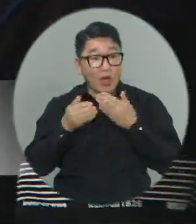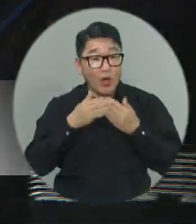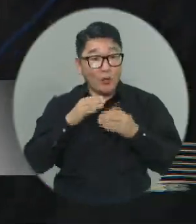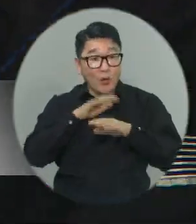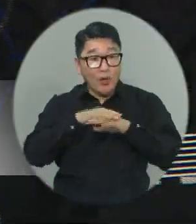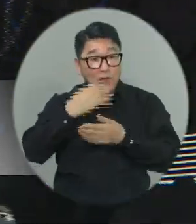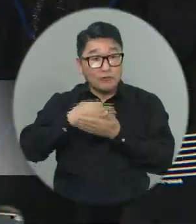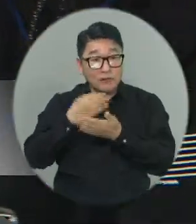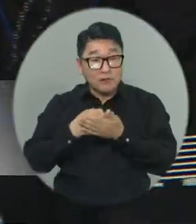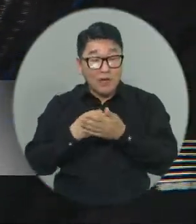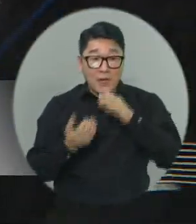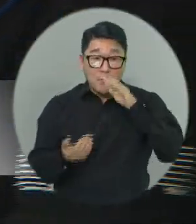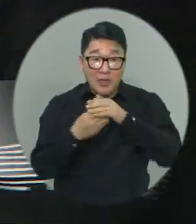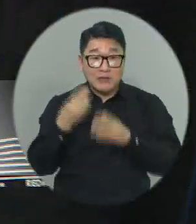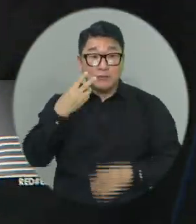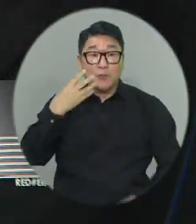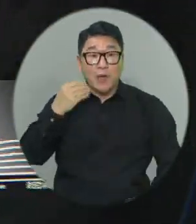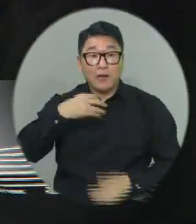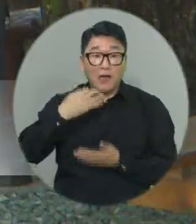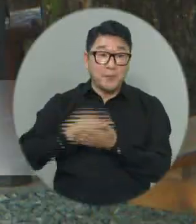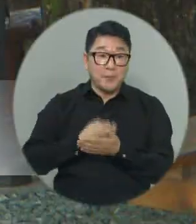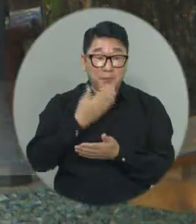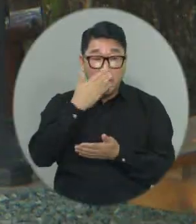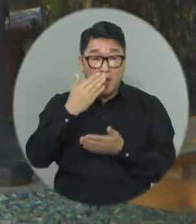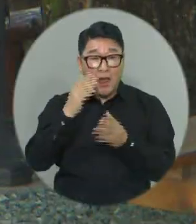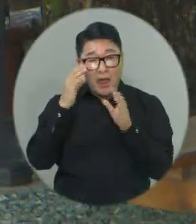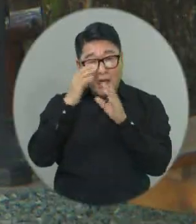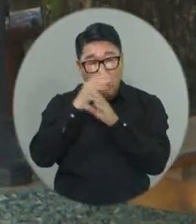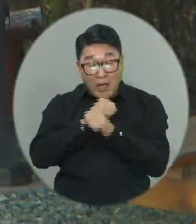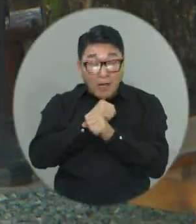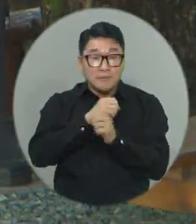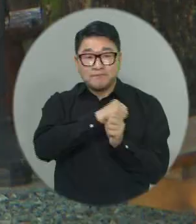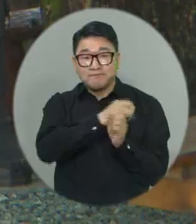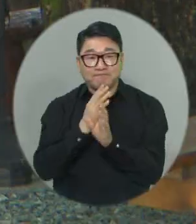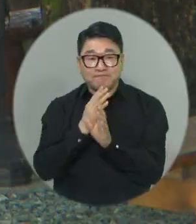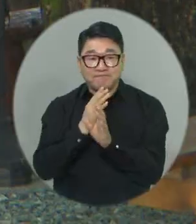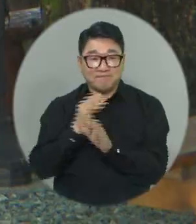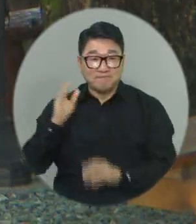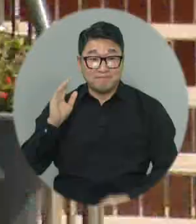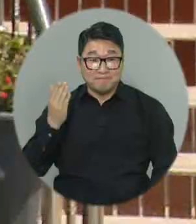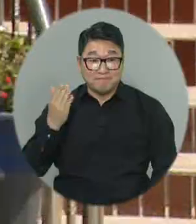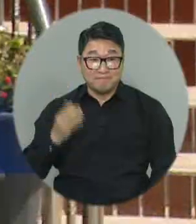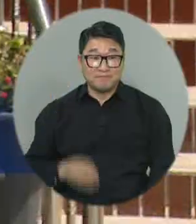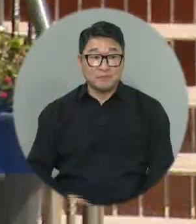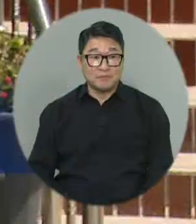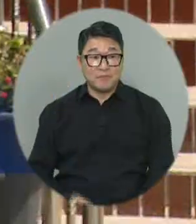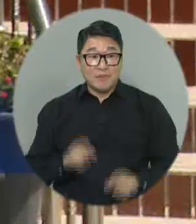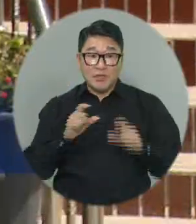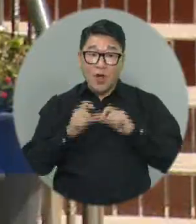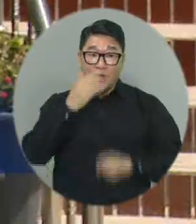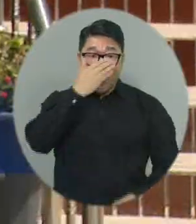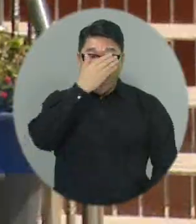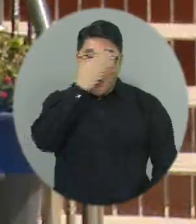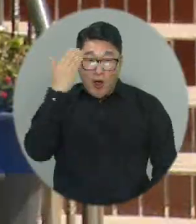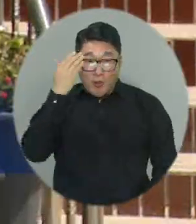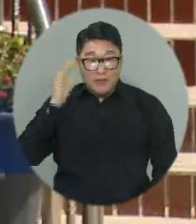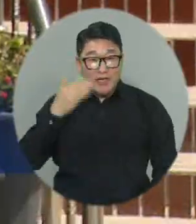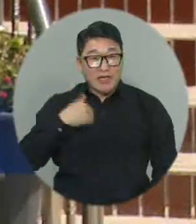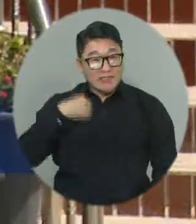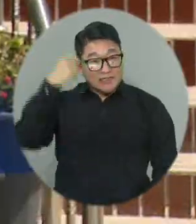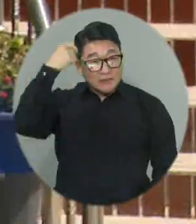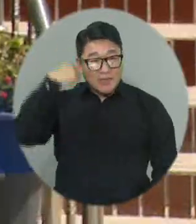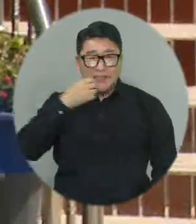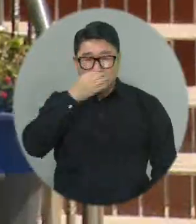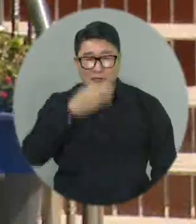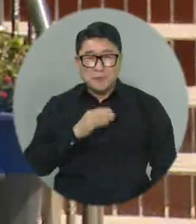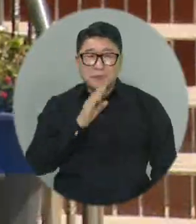1년에 최대 3천만 원의 수익과 함께 침체된 농촌의 활력소로 자리 잡았습니다. 더 젊어지는 그런 기분이 들어요. 힘들